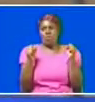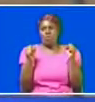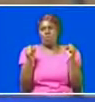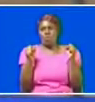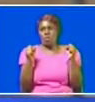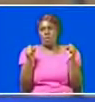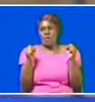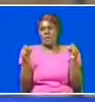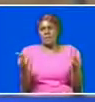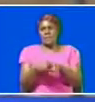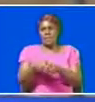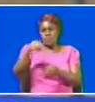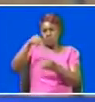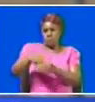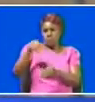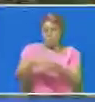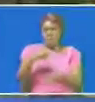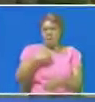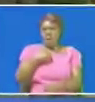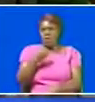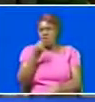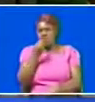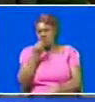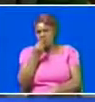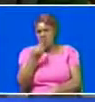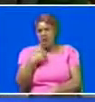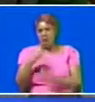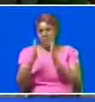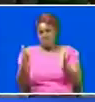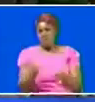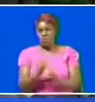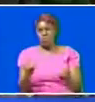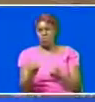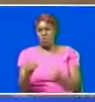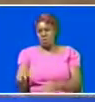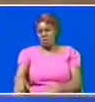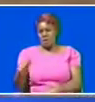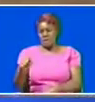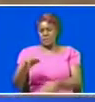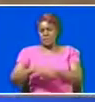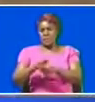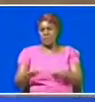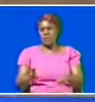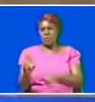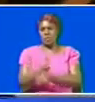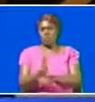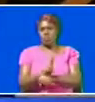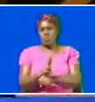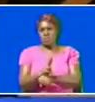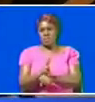haya mangunia inakuanga na chakula mahindi. Watoto jua wana desks, huwa wanakujia wanakalia, wanatumia kama